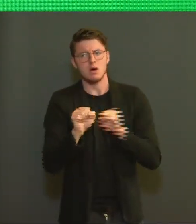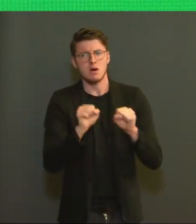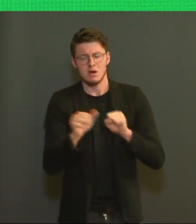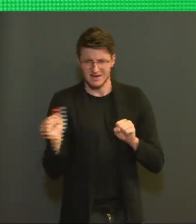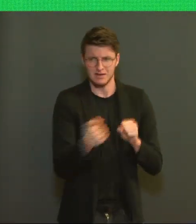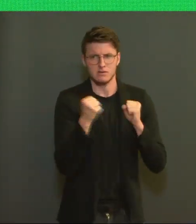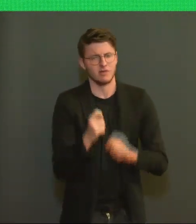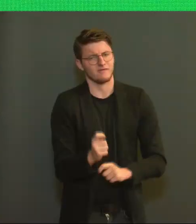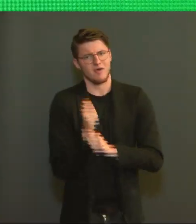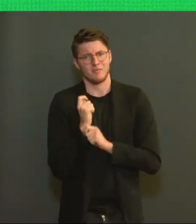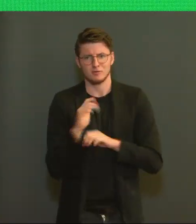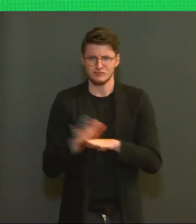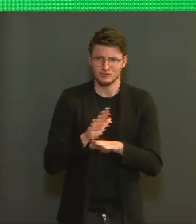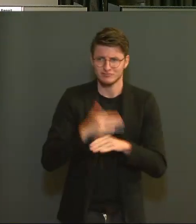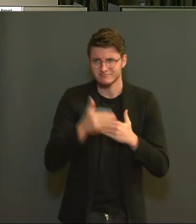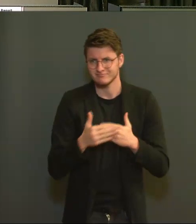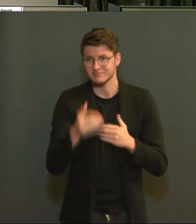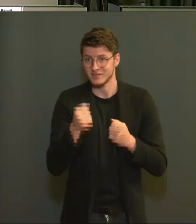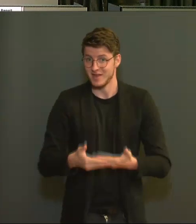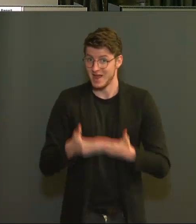oplossing. Dank u wel.